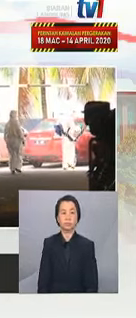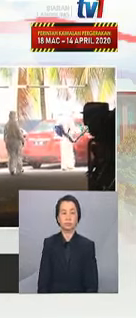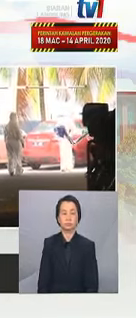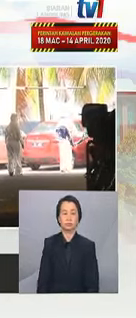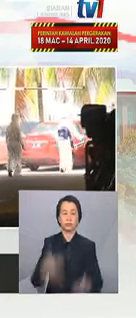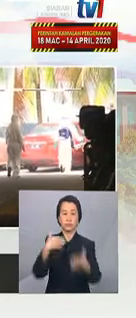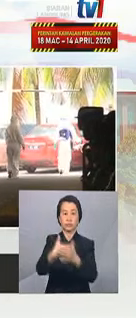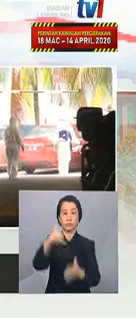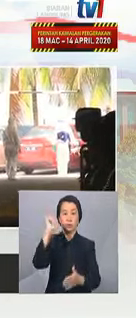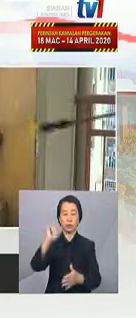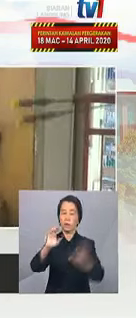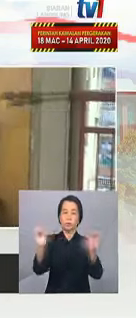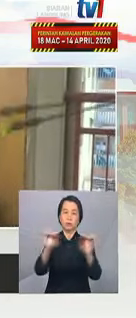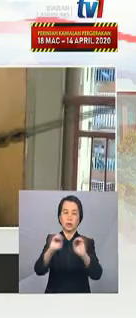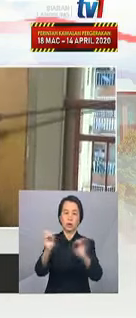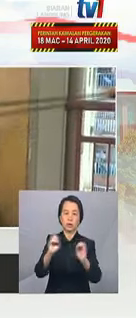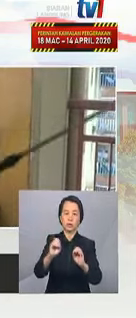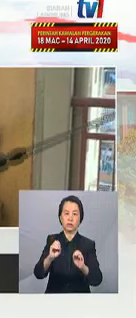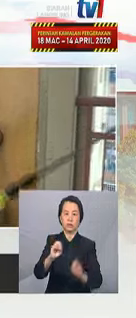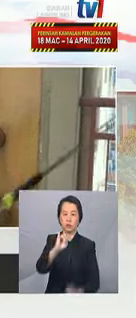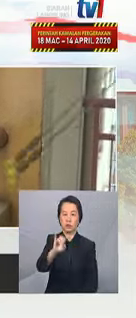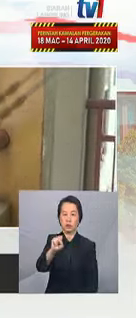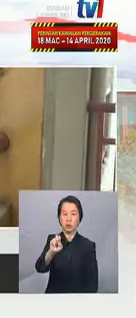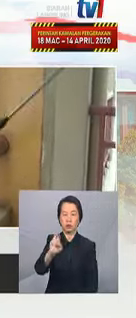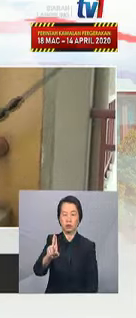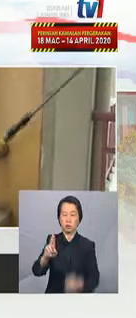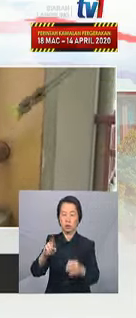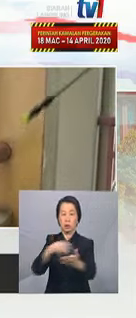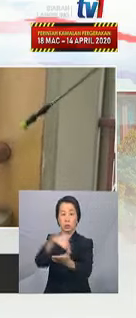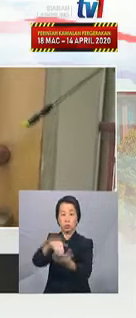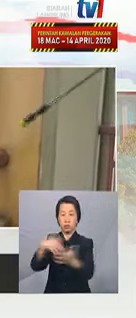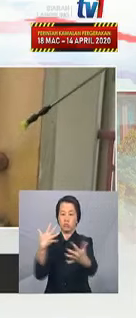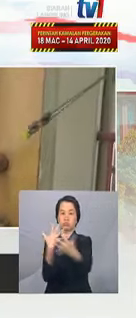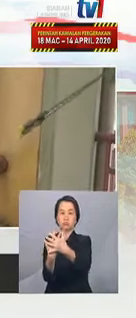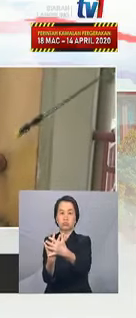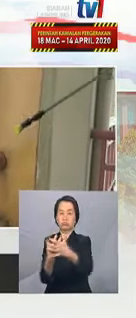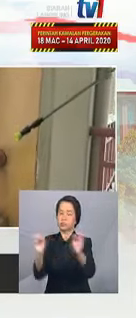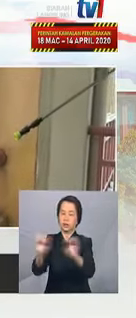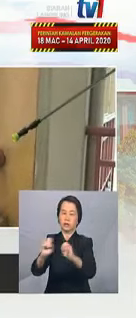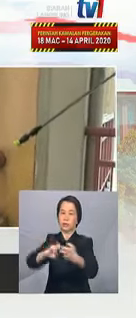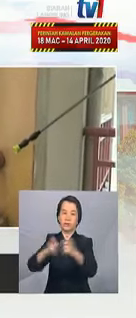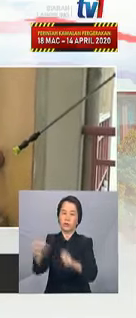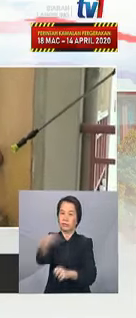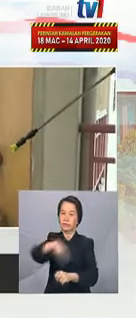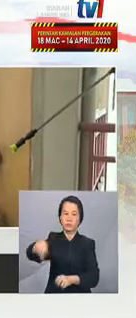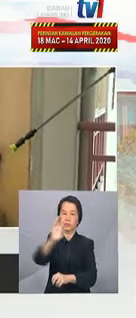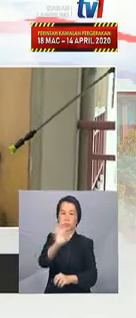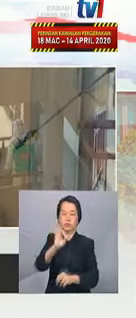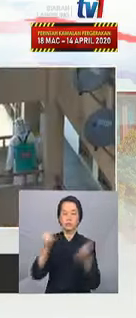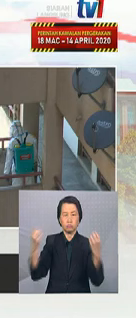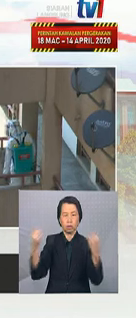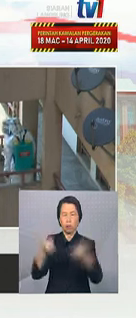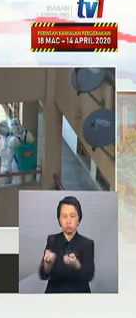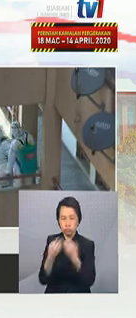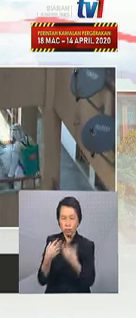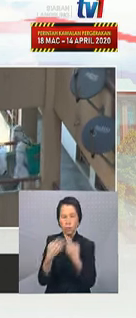Sehingga semalam tidak ada isu yang berkaitan dengan pusat kuarantin. Ramai-ramai yang mengatakan terima